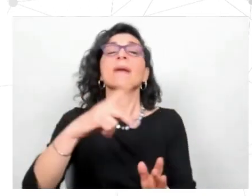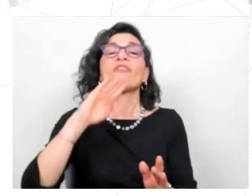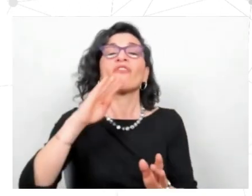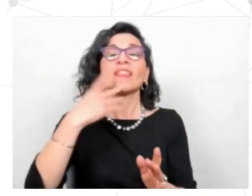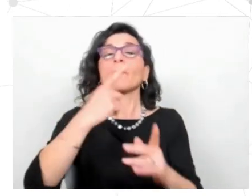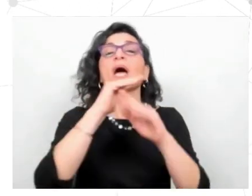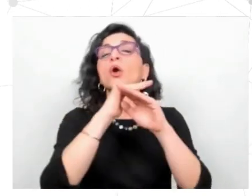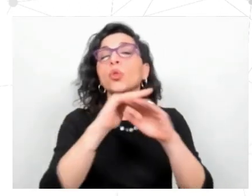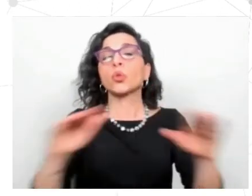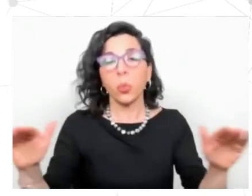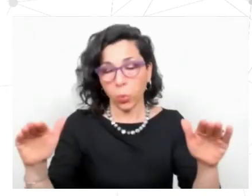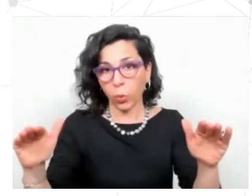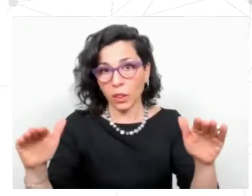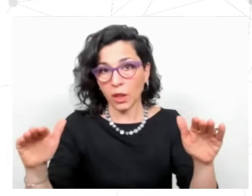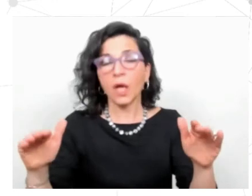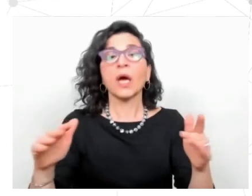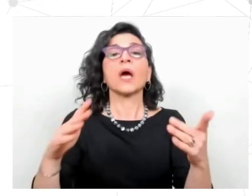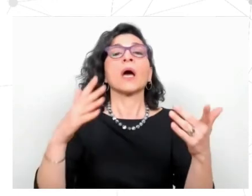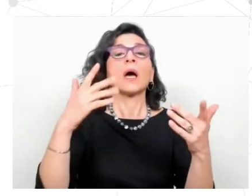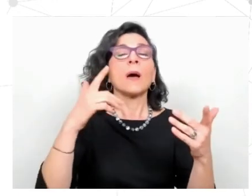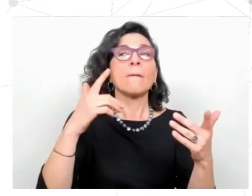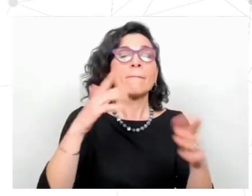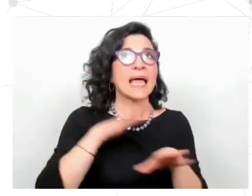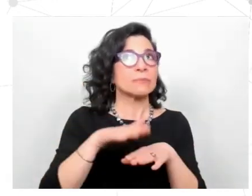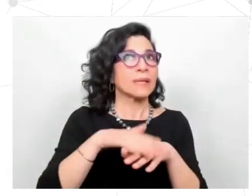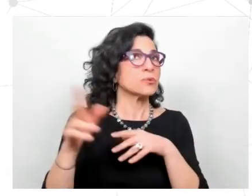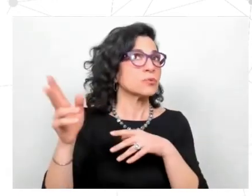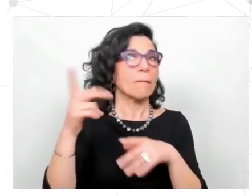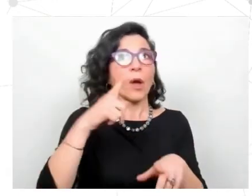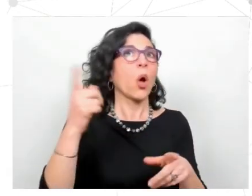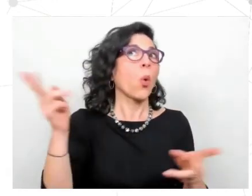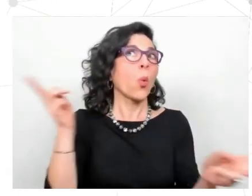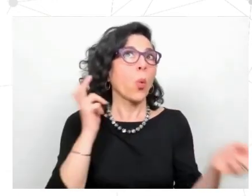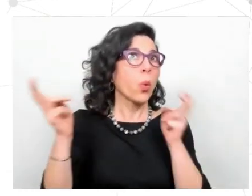migliori l'esperienza uditiva di tutti quanti.